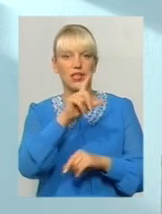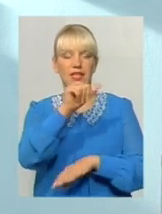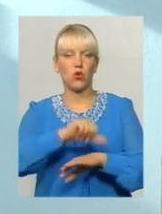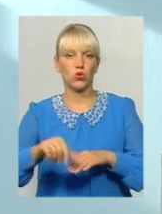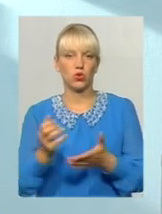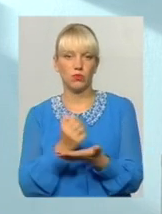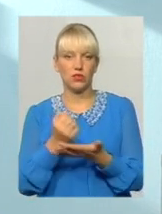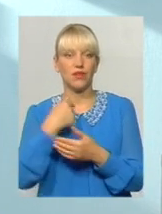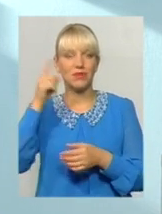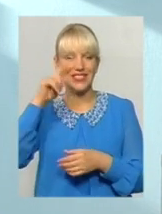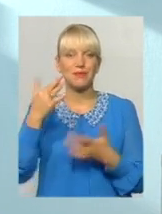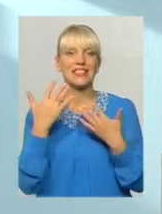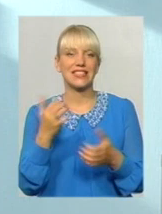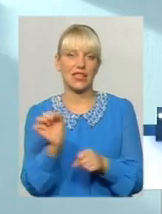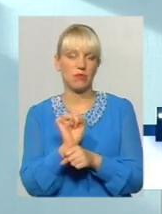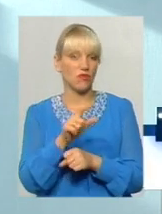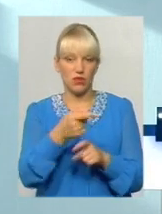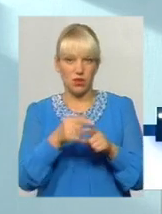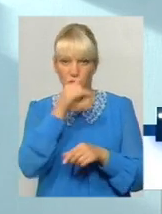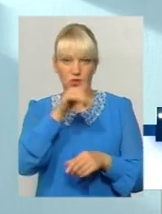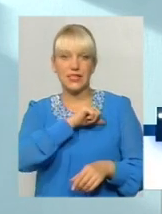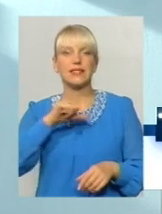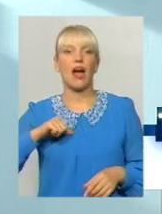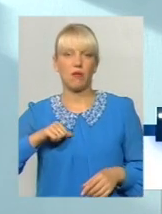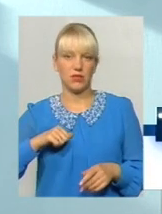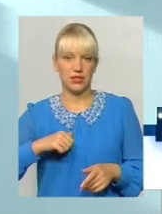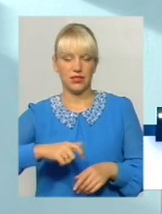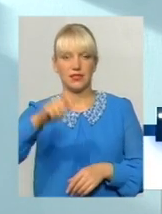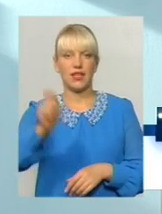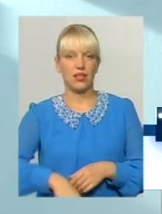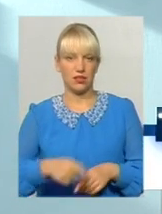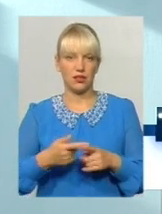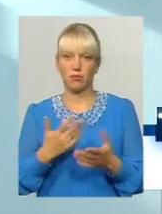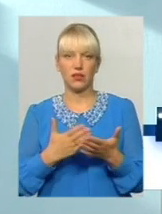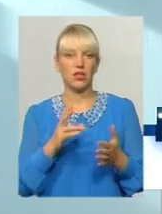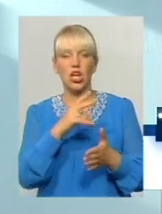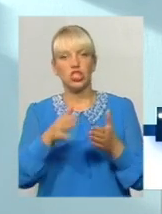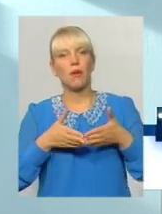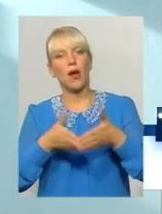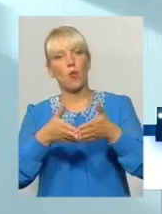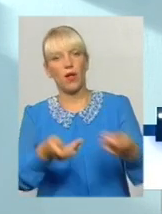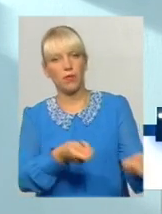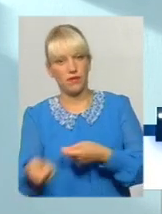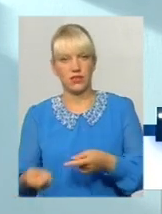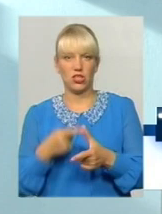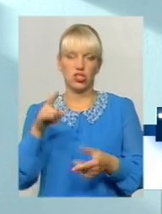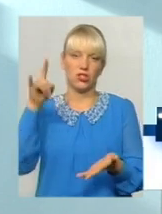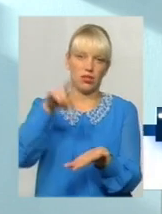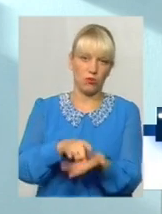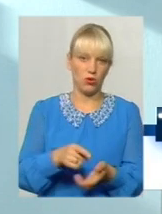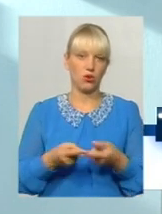транспортних засобів з'їхали. Вони не заїхали лісами, вони не заїхали там на самольотах, пароплавах, ну ви розумієте, да? Вони заїхали через митний